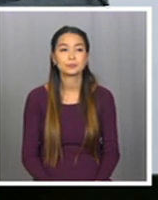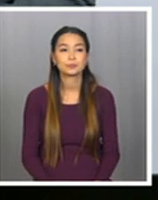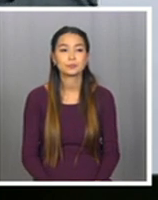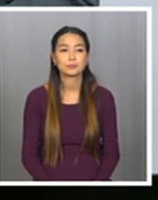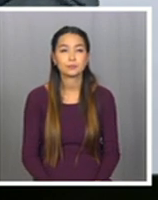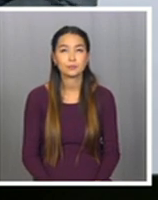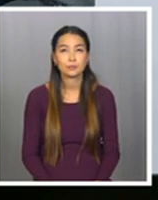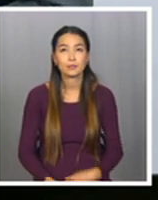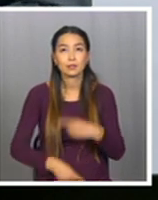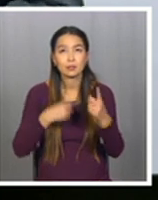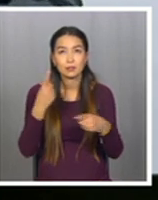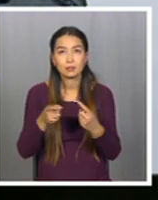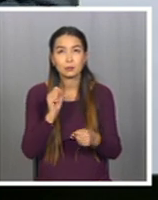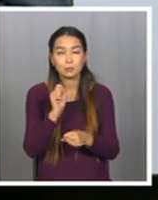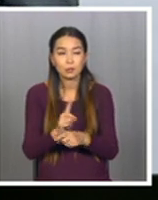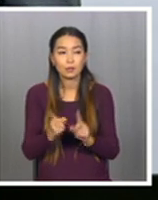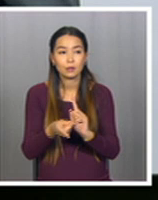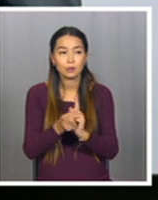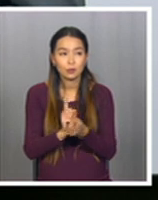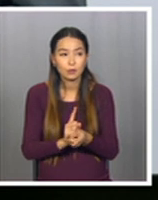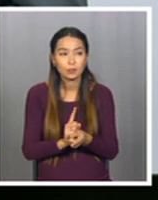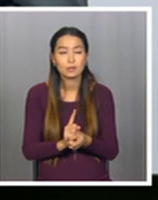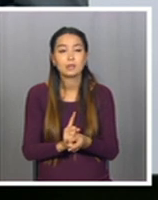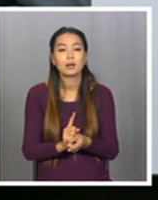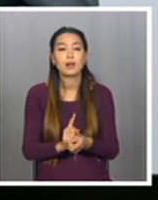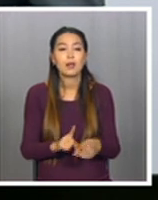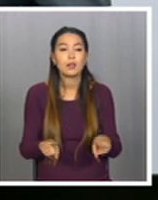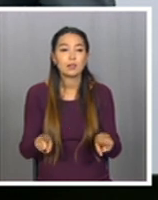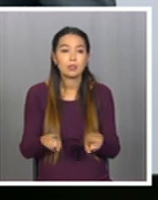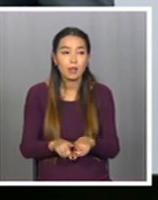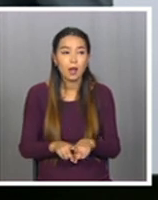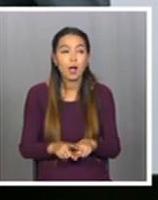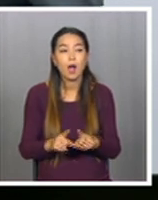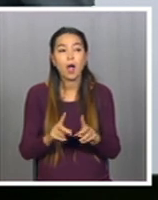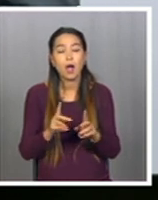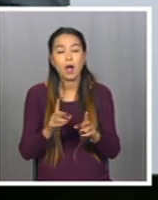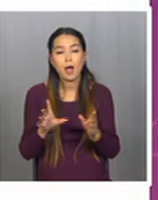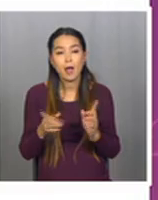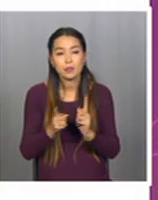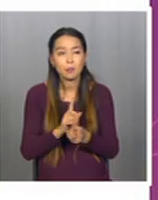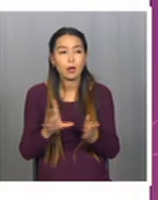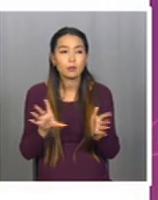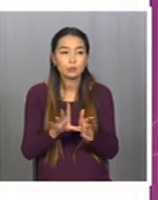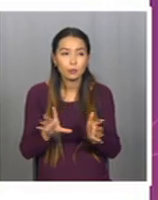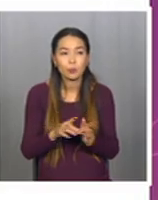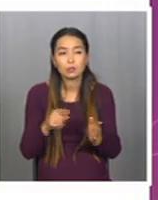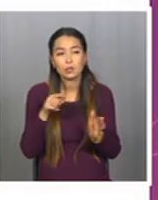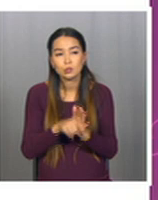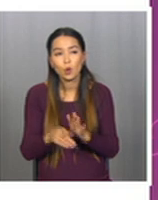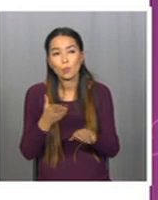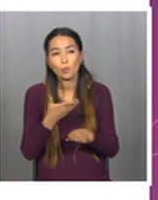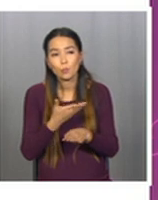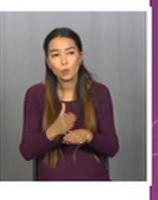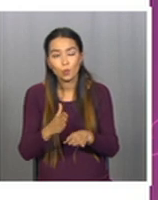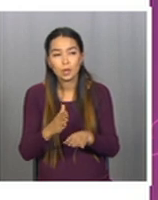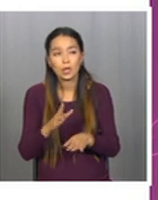Келесі тапсырмаға көшейік. Келесі тапсырма бізде мынандай дейді. Айнымал тоқ тізбек бөлігінің ұштарындағы кернеу